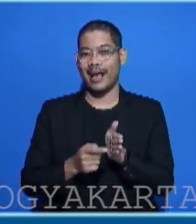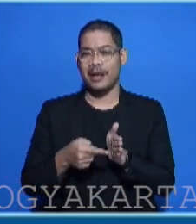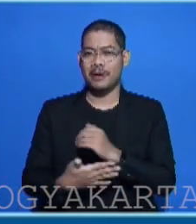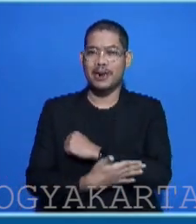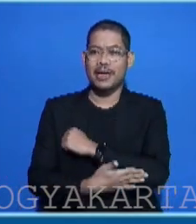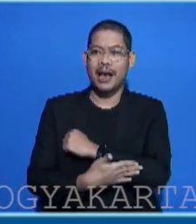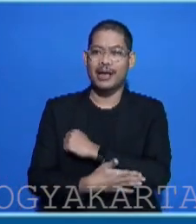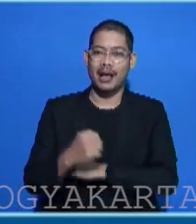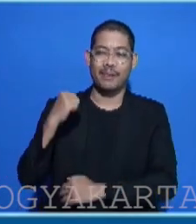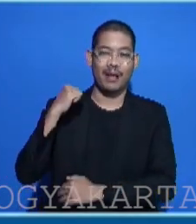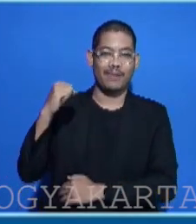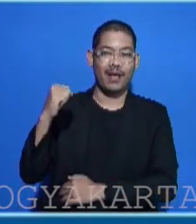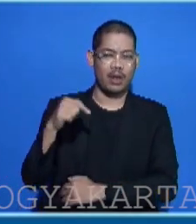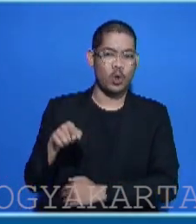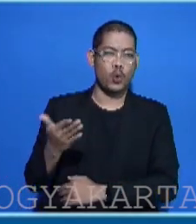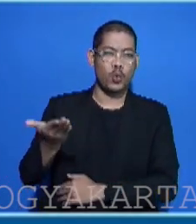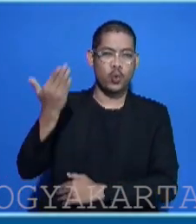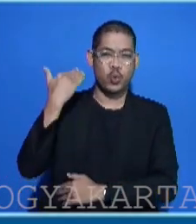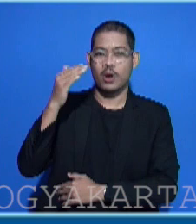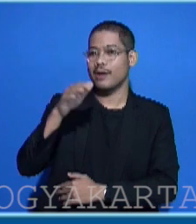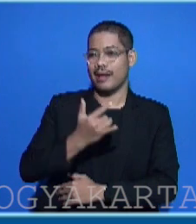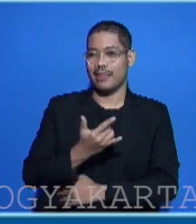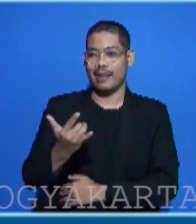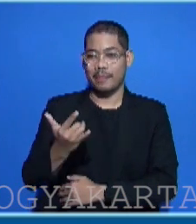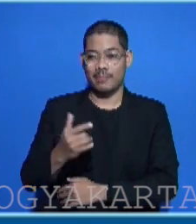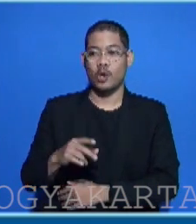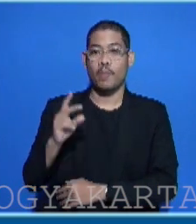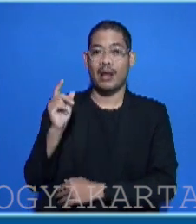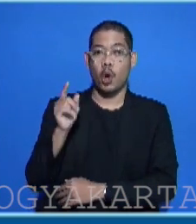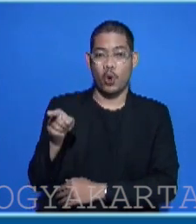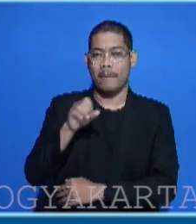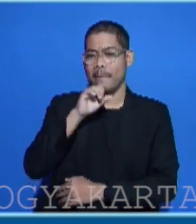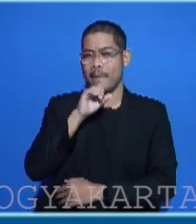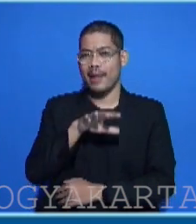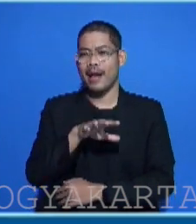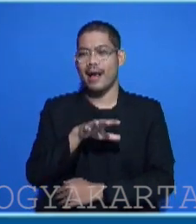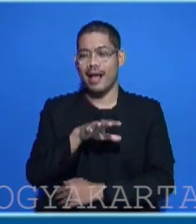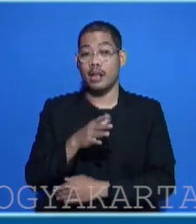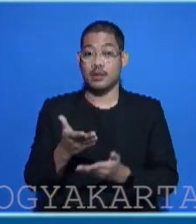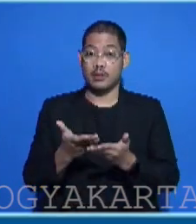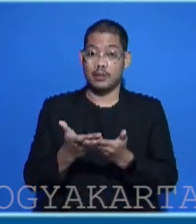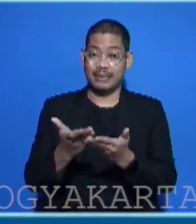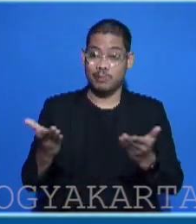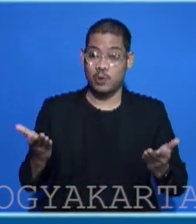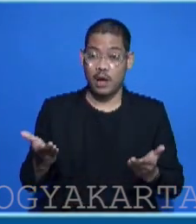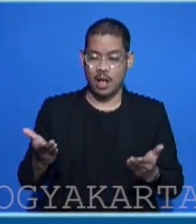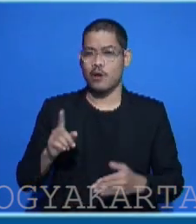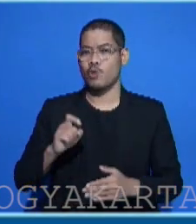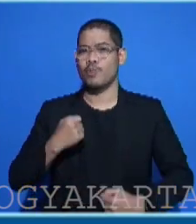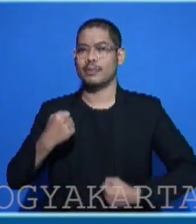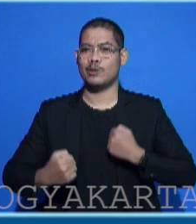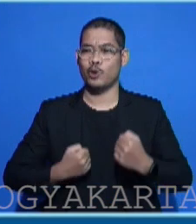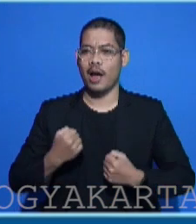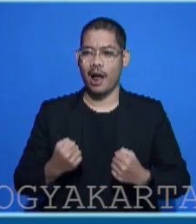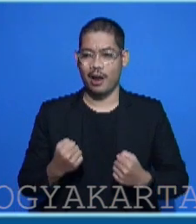Letnan Kolonel rubiyono kartopati merintahkan perwirasan di tak perlu Ninda akan evakuasi